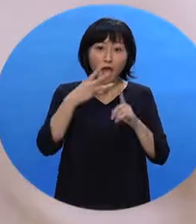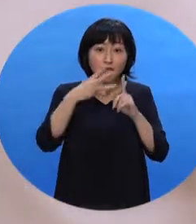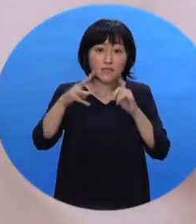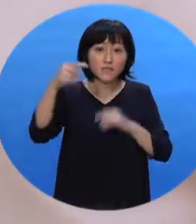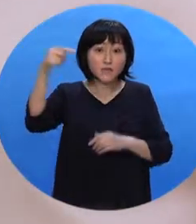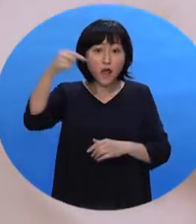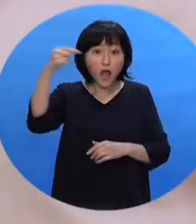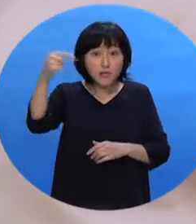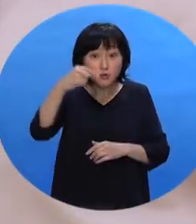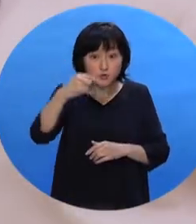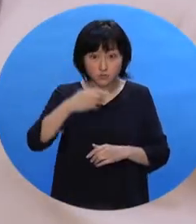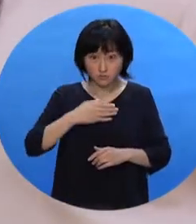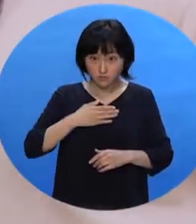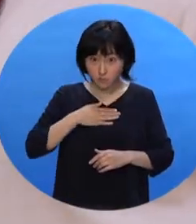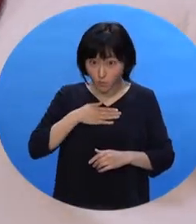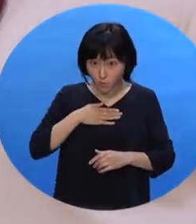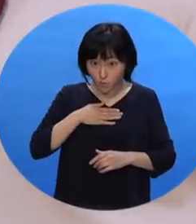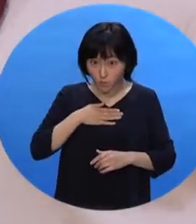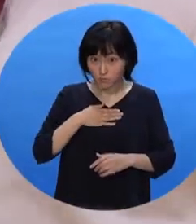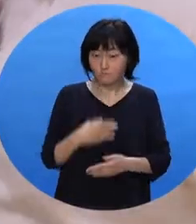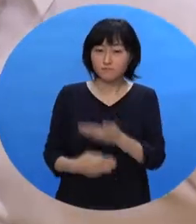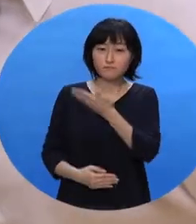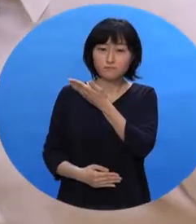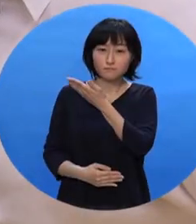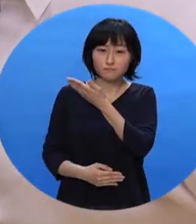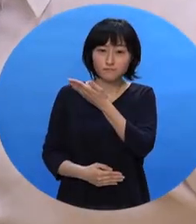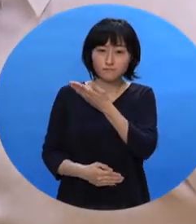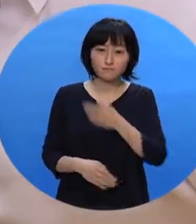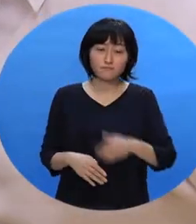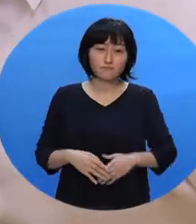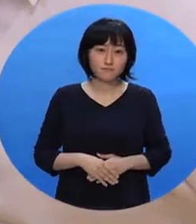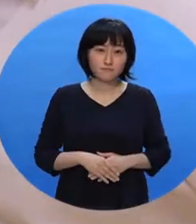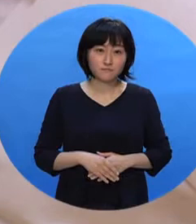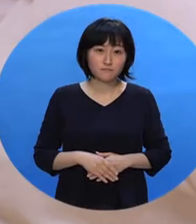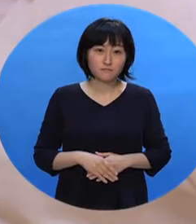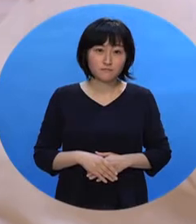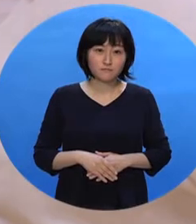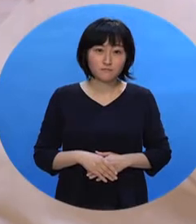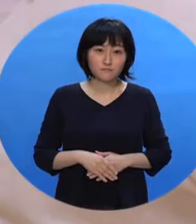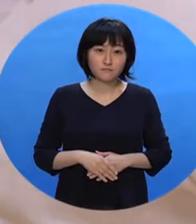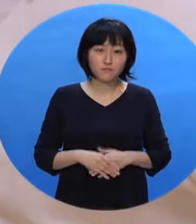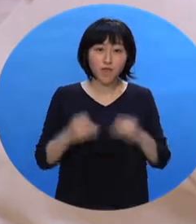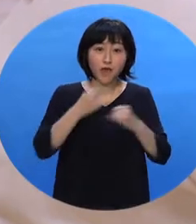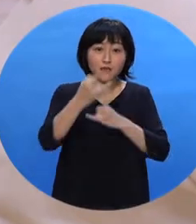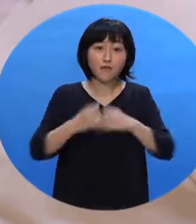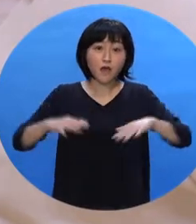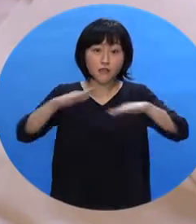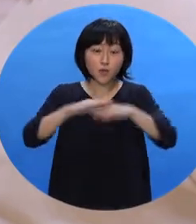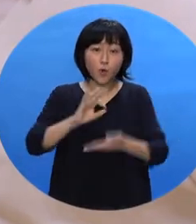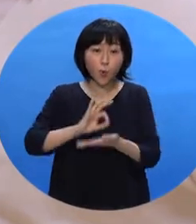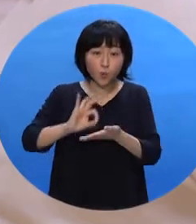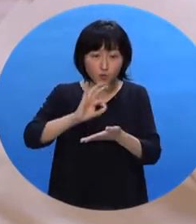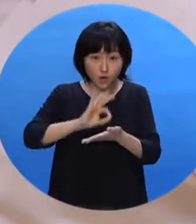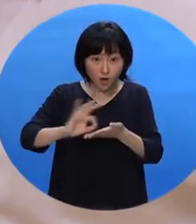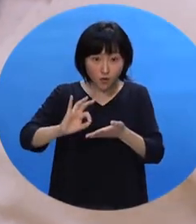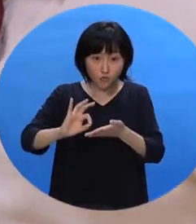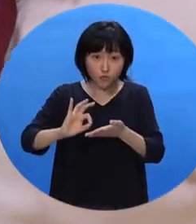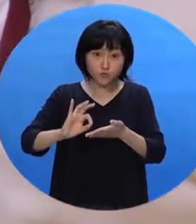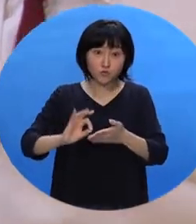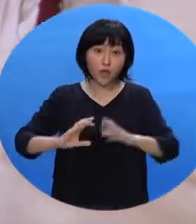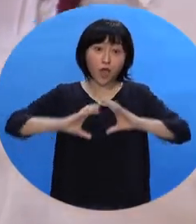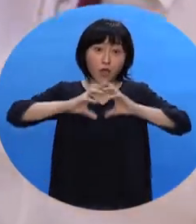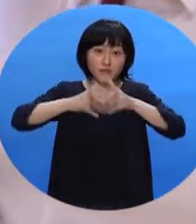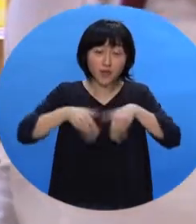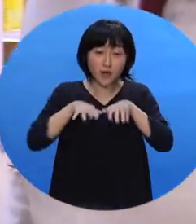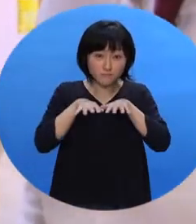っと e ラーニングって知ってますか？ e ラーニング、 e ラーニングなんですか？ e ラーニングっていうのね、オンデマンドで